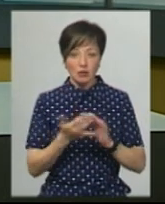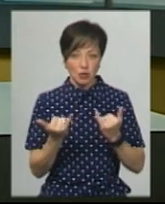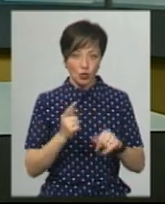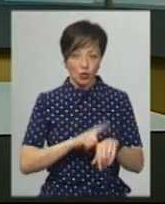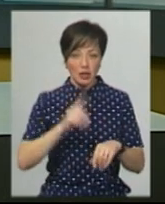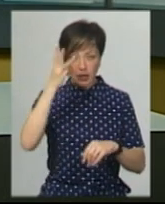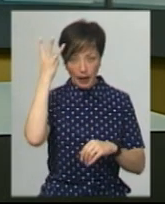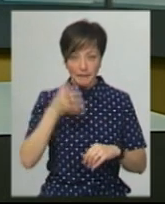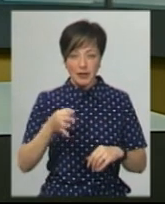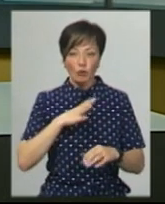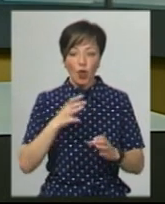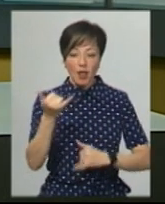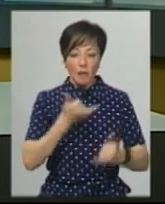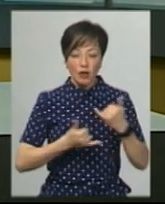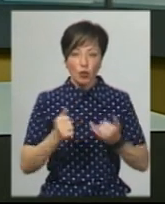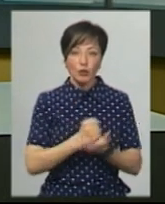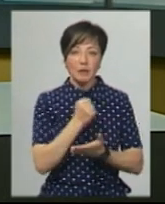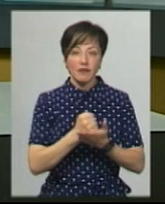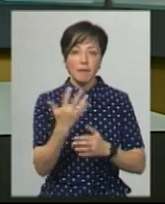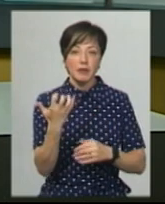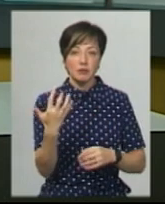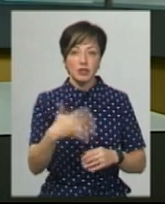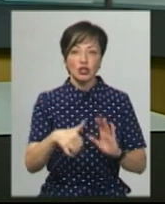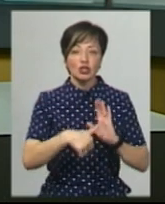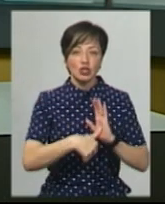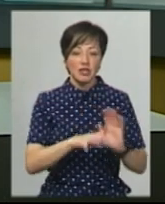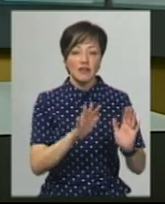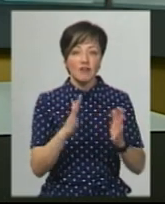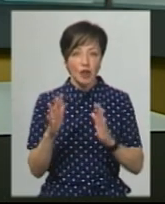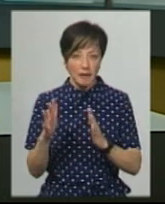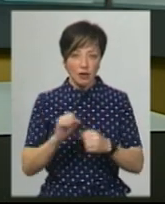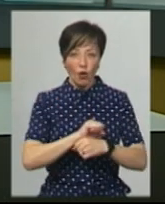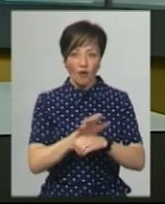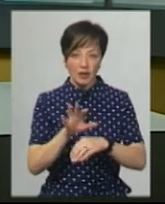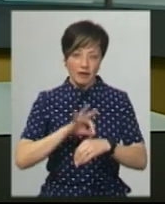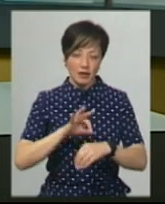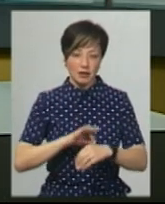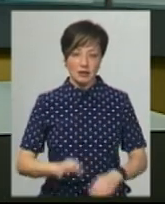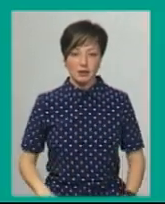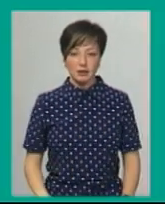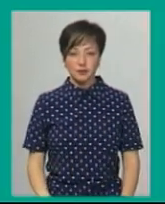годину на Хмельниччині було лабораторно підтверджено 556 випадків COVID-19.